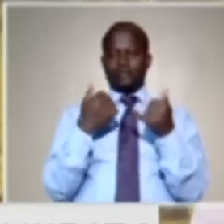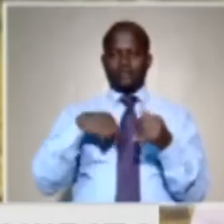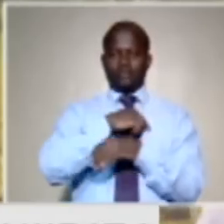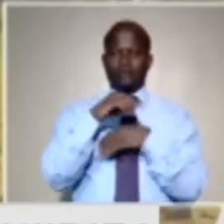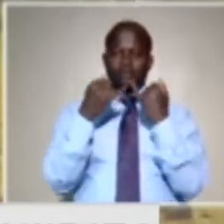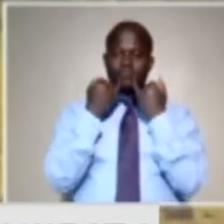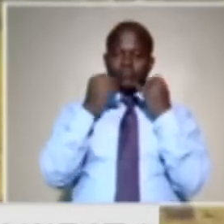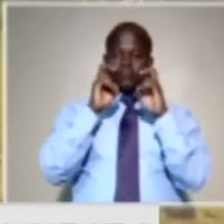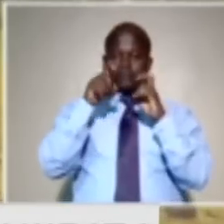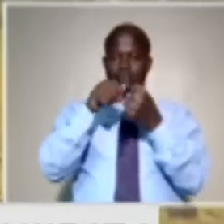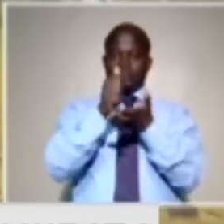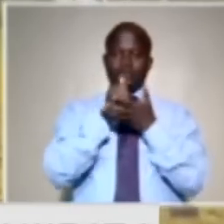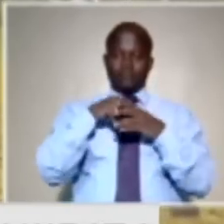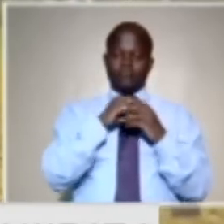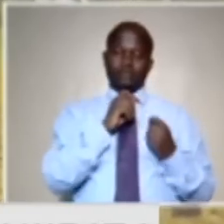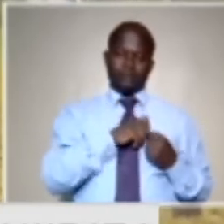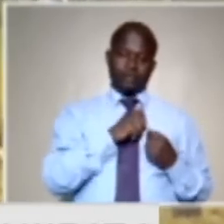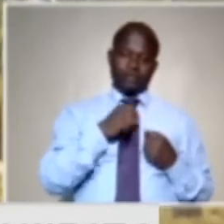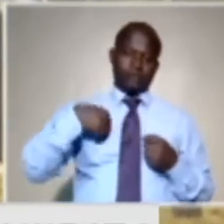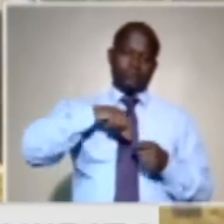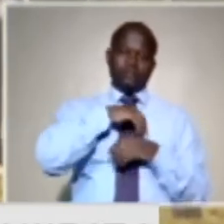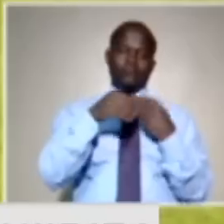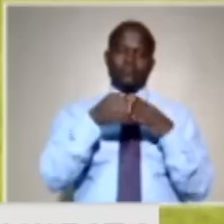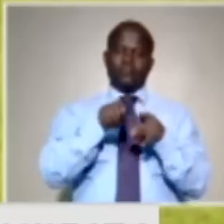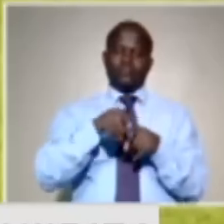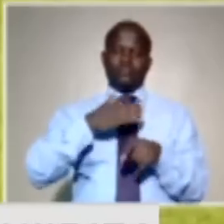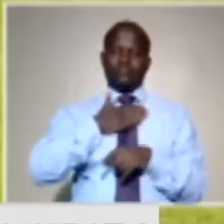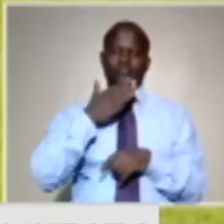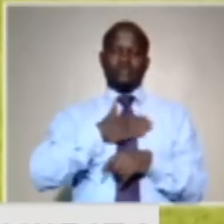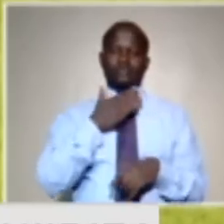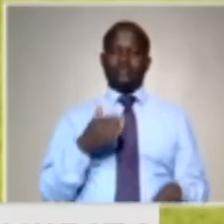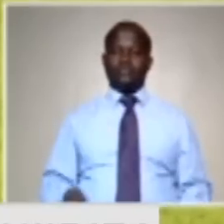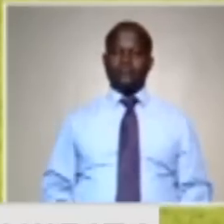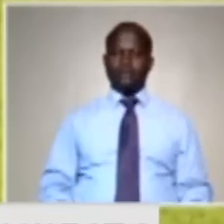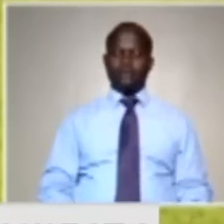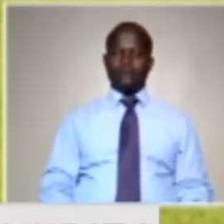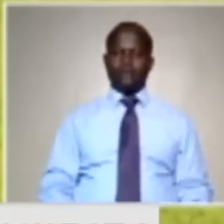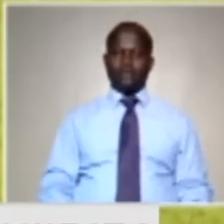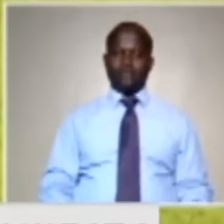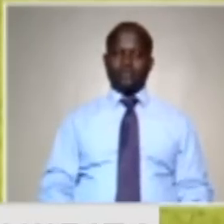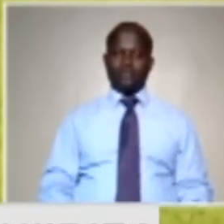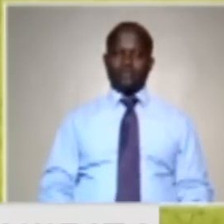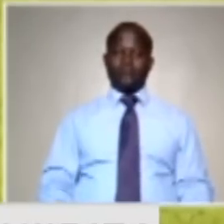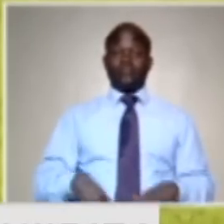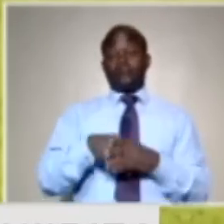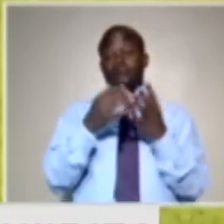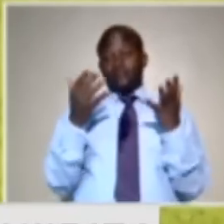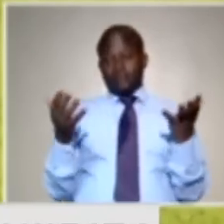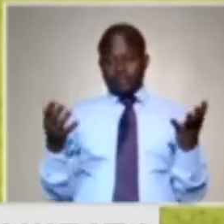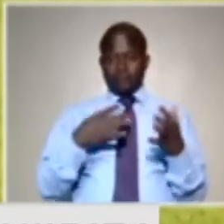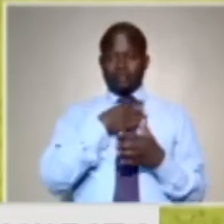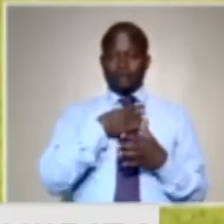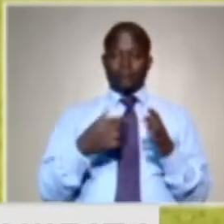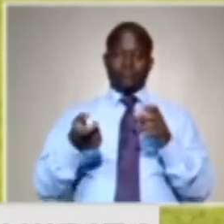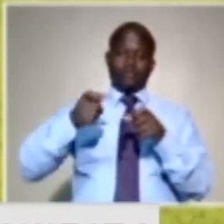ko bagomba kudufasha mu kubabara kacu natwe turabyishimiye kuba badusuye batwongere